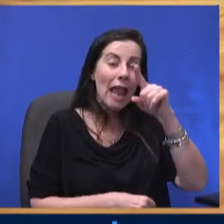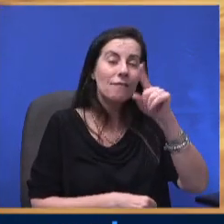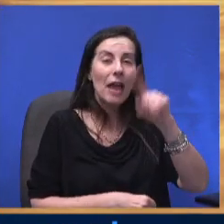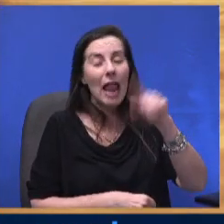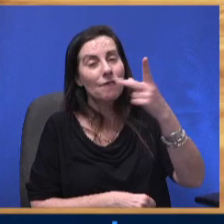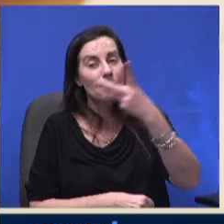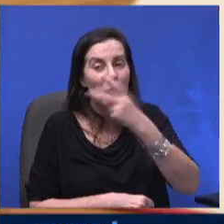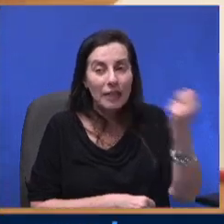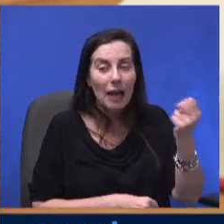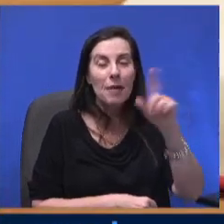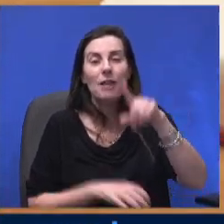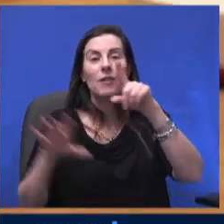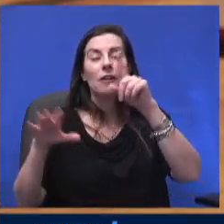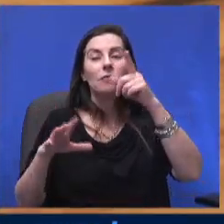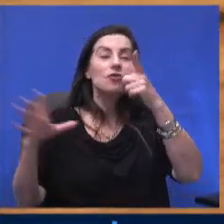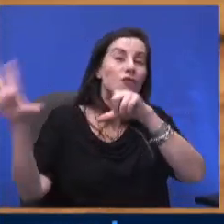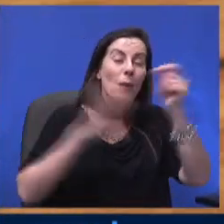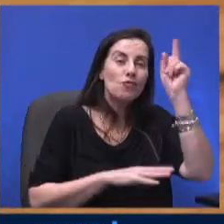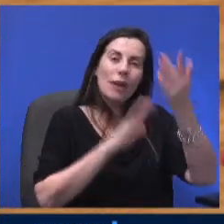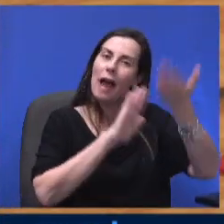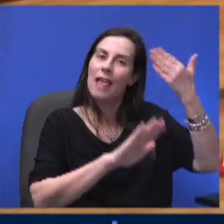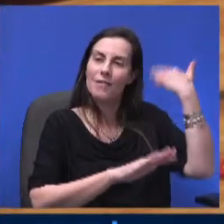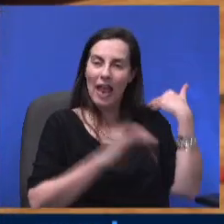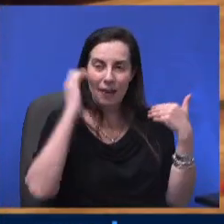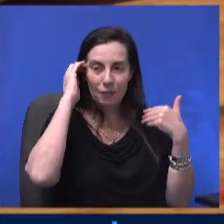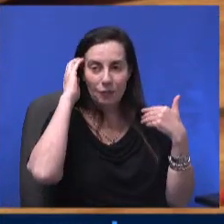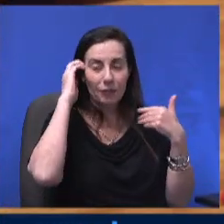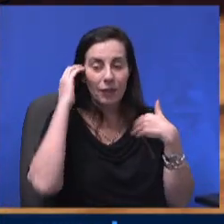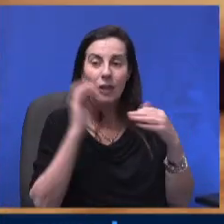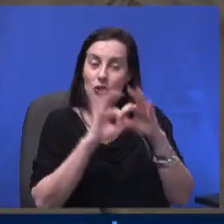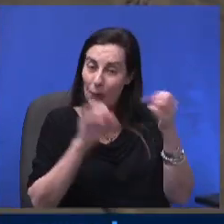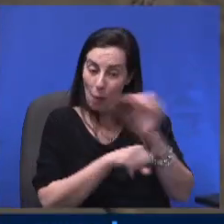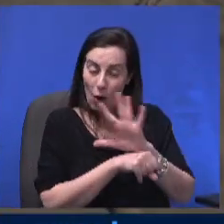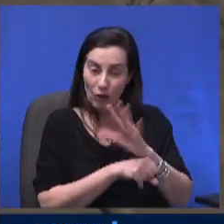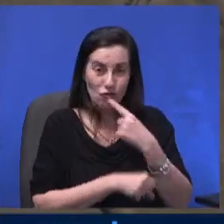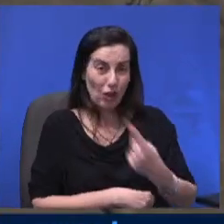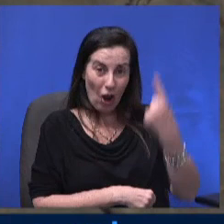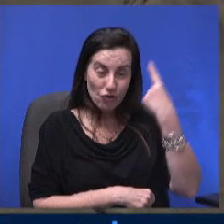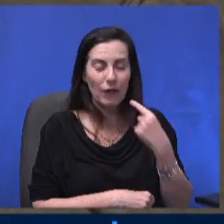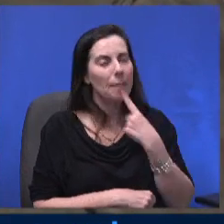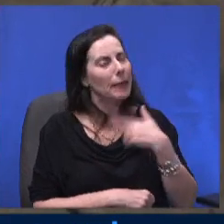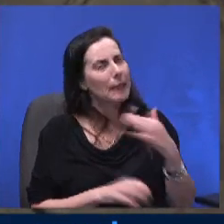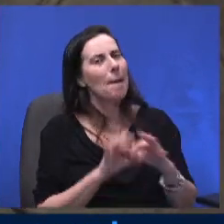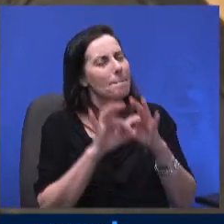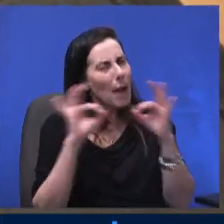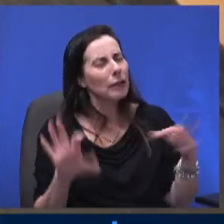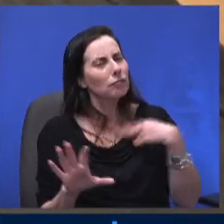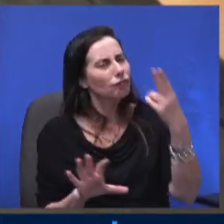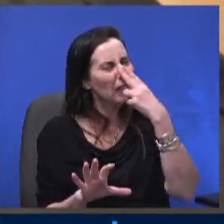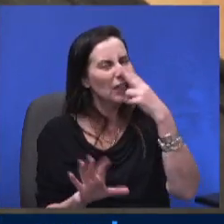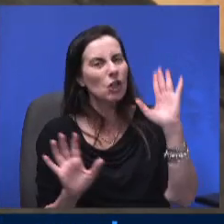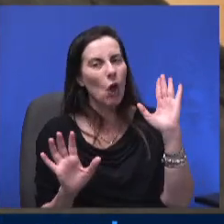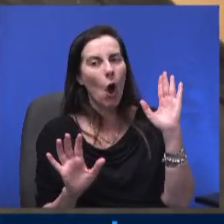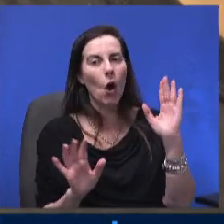1,200 שנה, 700 שנה. בעצם כשהתחילה הקורונה במרץ שעבר, אמרתי, אני מתחיל עם הניסוי של המורי הזה, המתכון הזה,